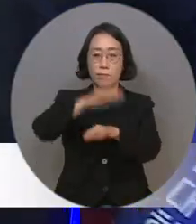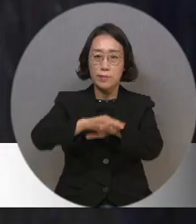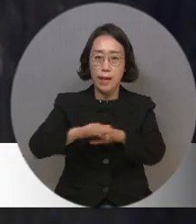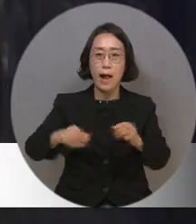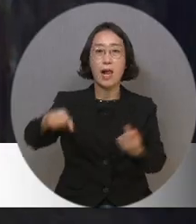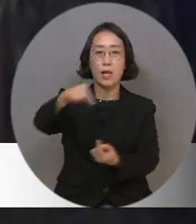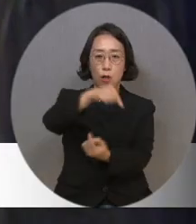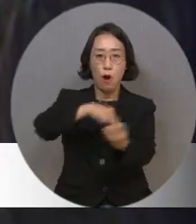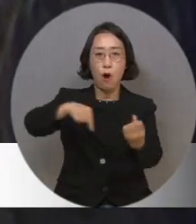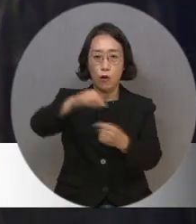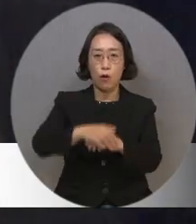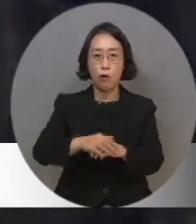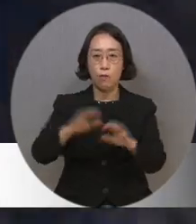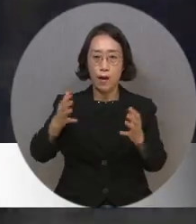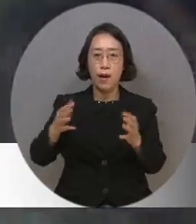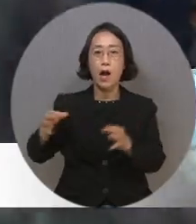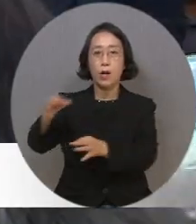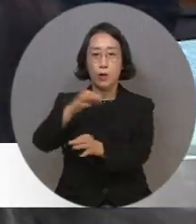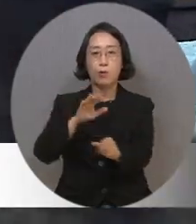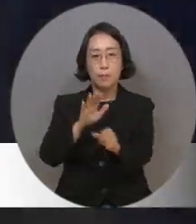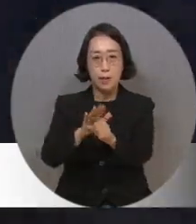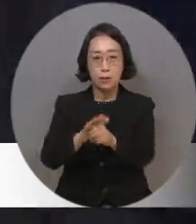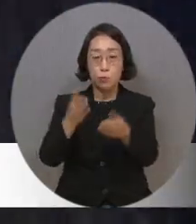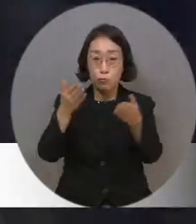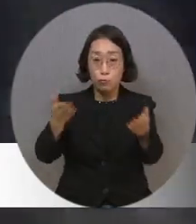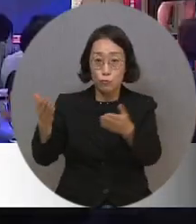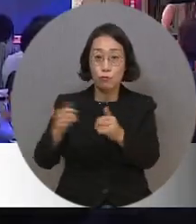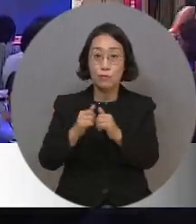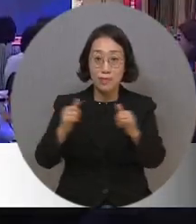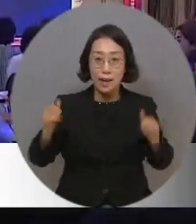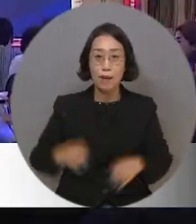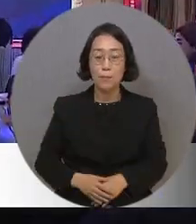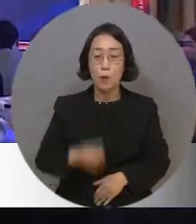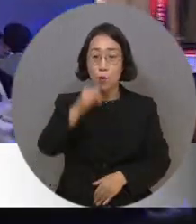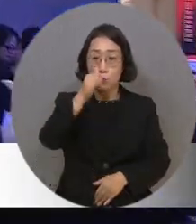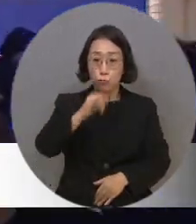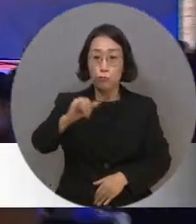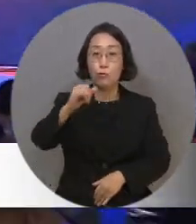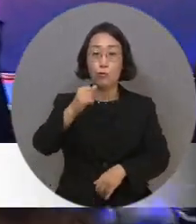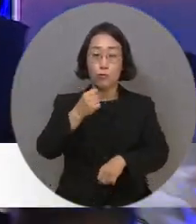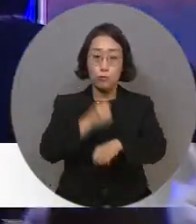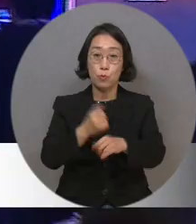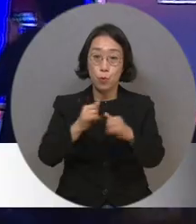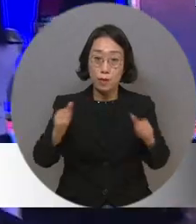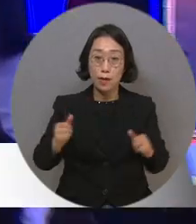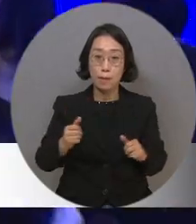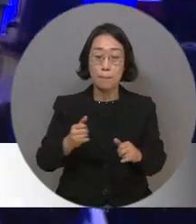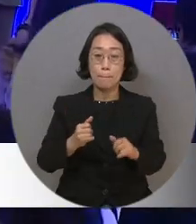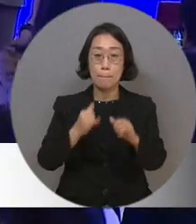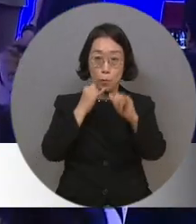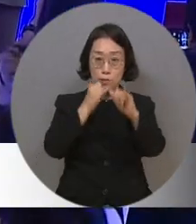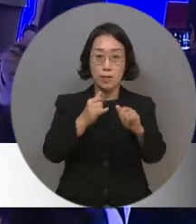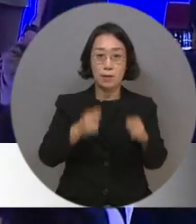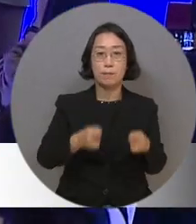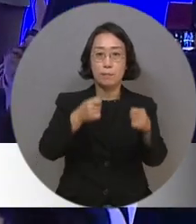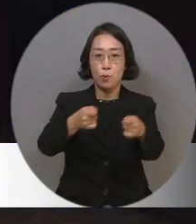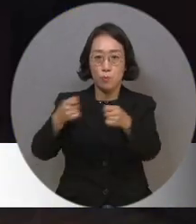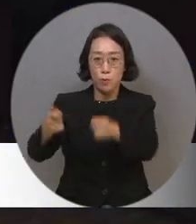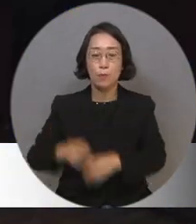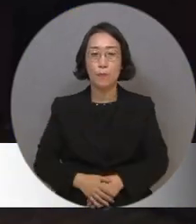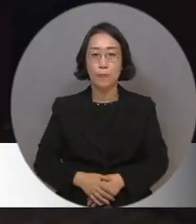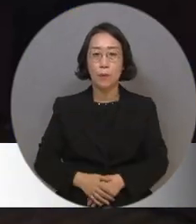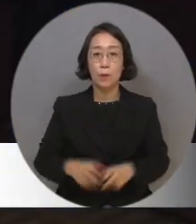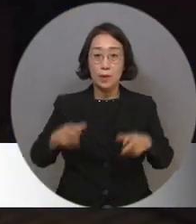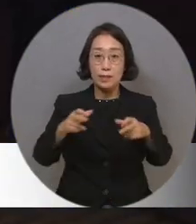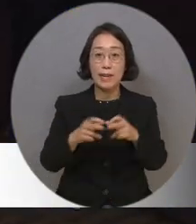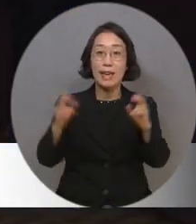경영으로 국가 경제 발전에 기여한 모범장애 경제인과 유공자에 대한 정부 표창이 수여됐습니다. 또한